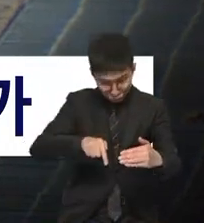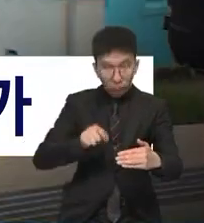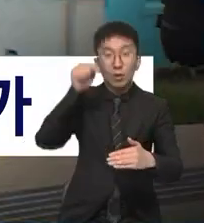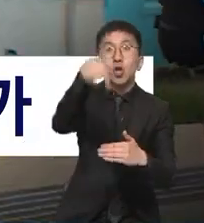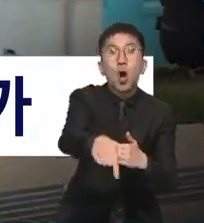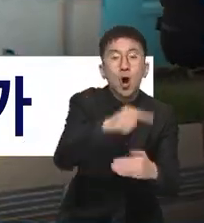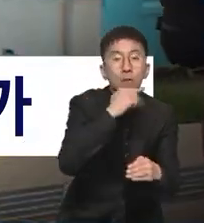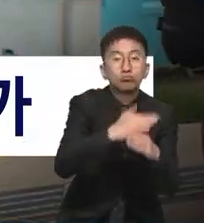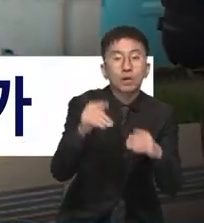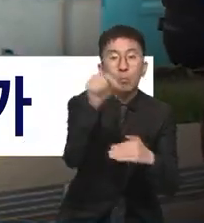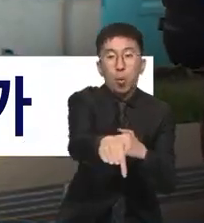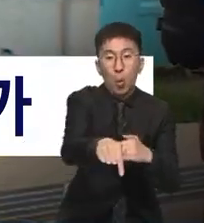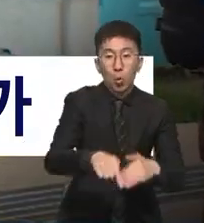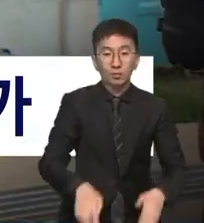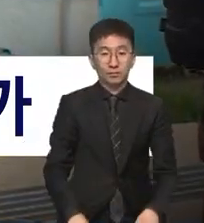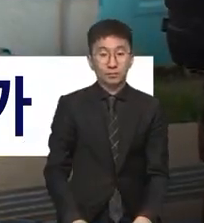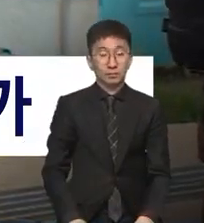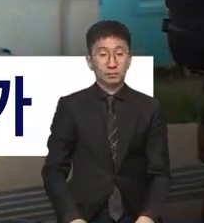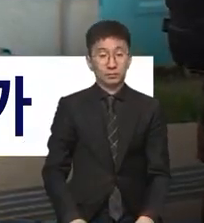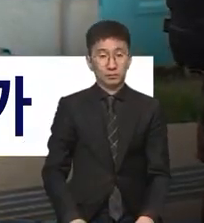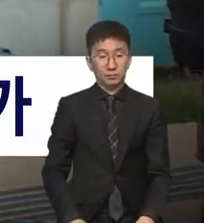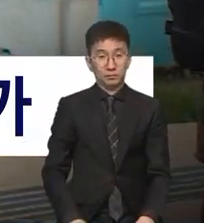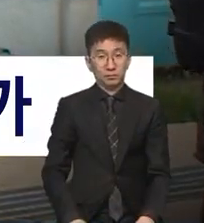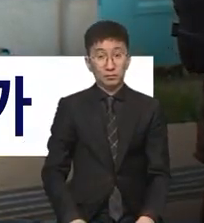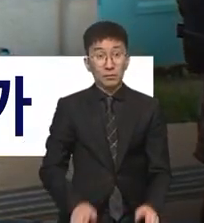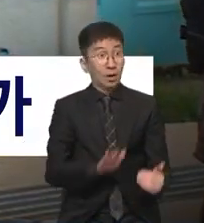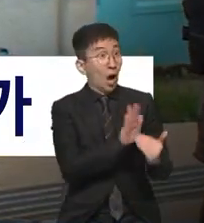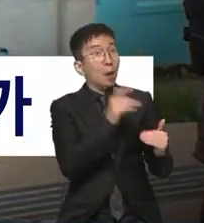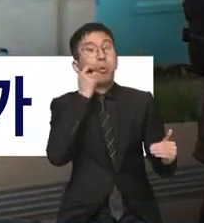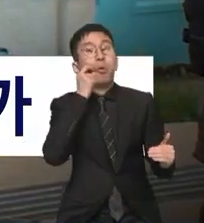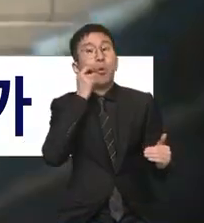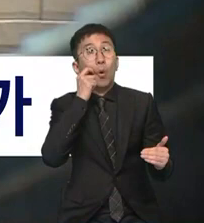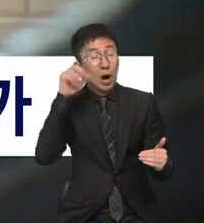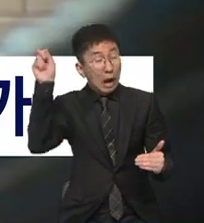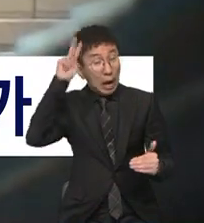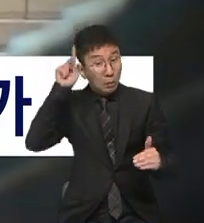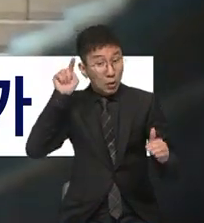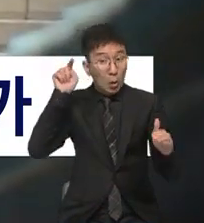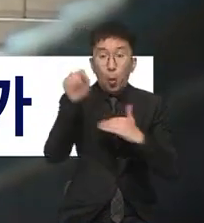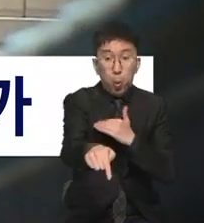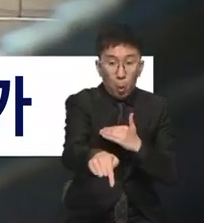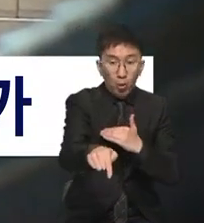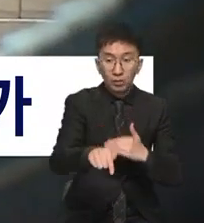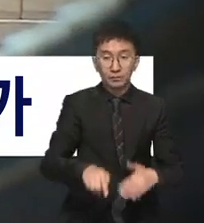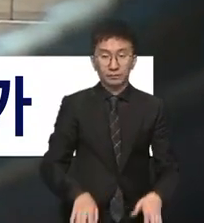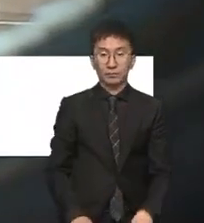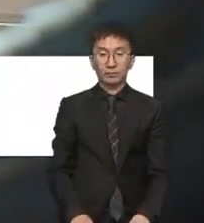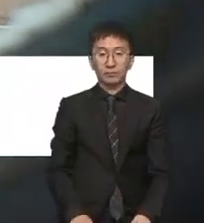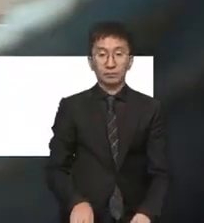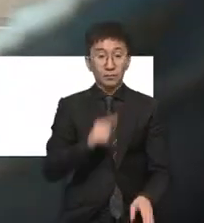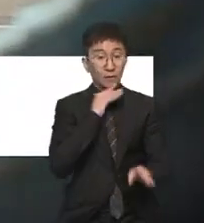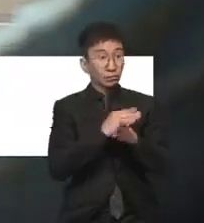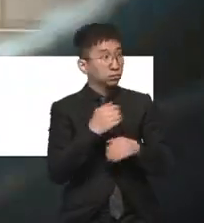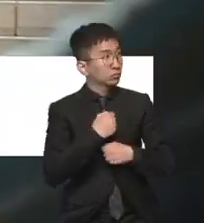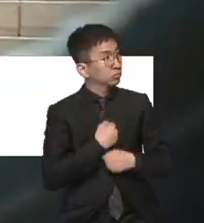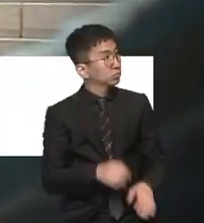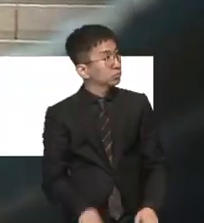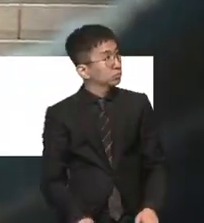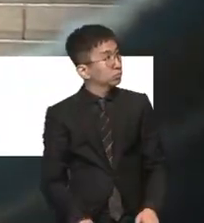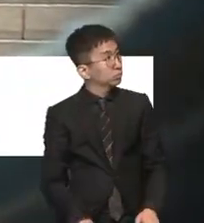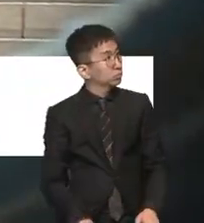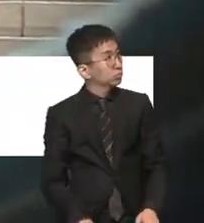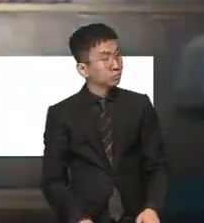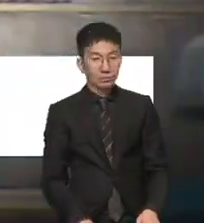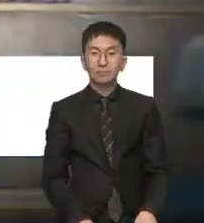겁니다. JSA의 한미 장병들이 저지할 틈도 없이 갑작스럽게 월북한 것으로 북한군도 특별한 대응을